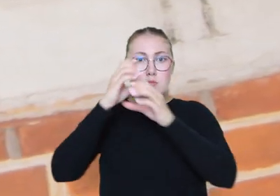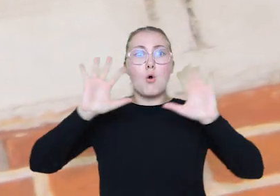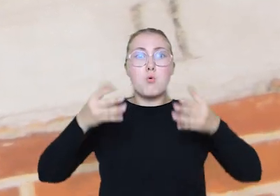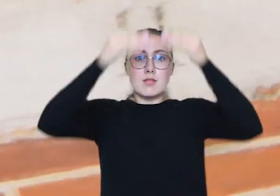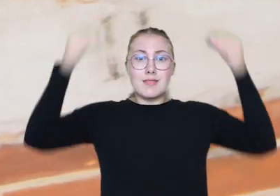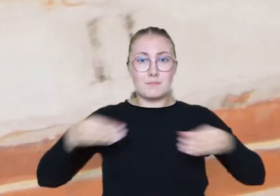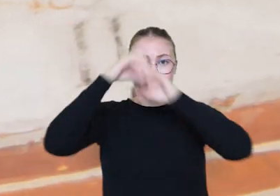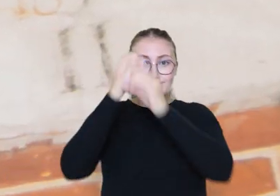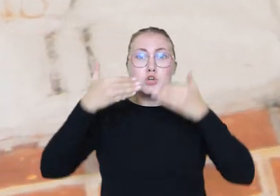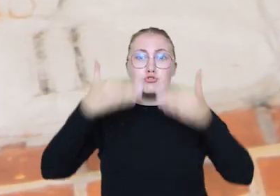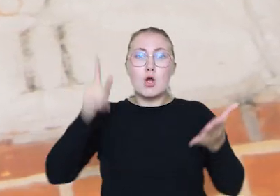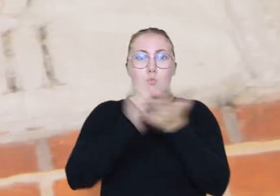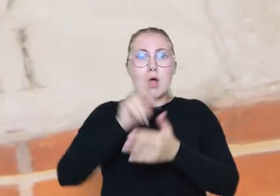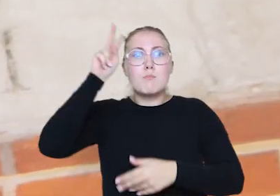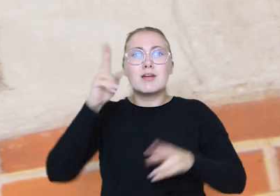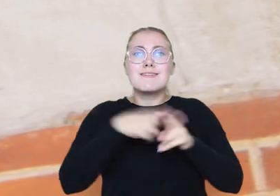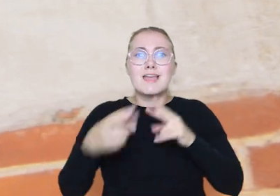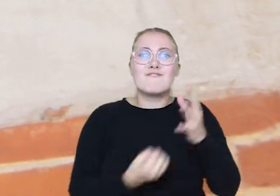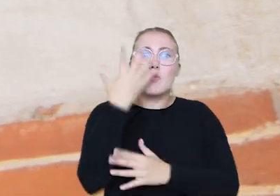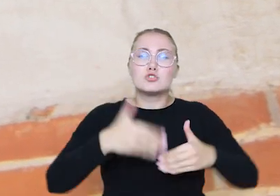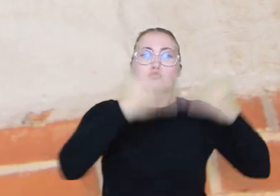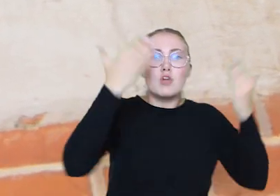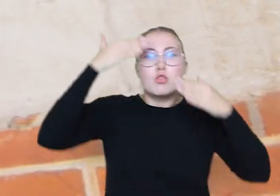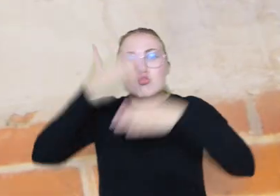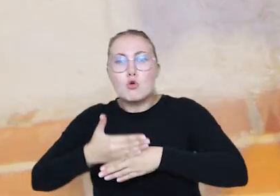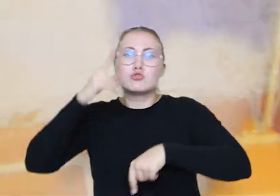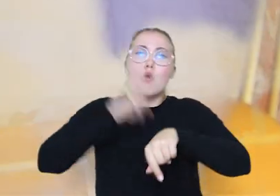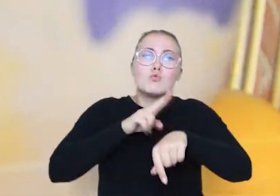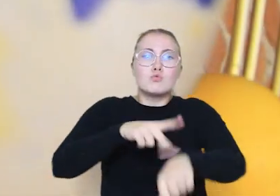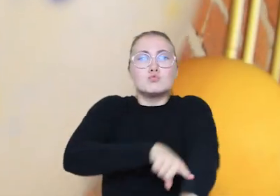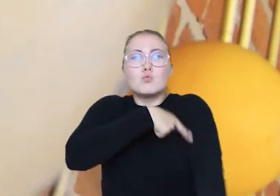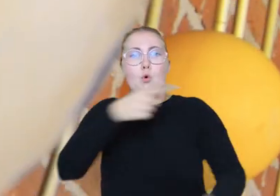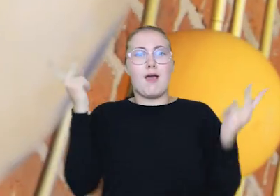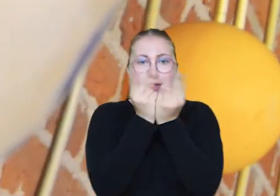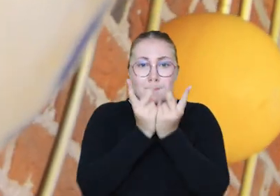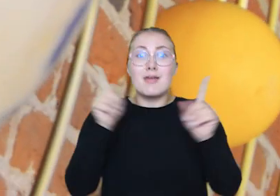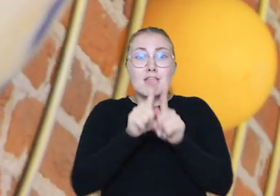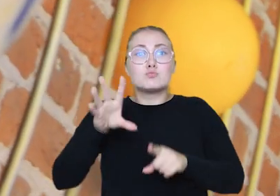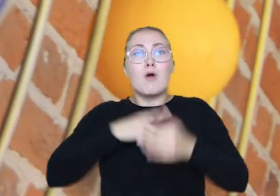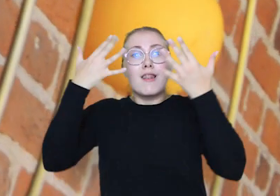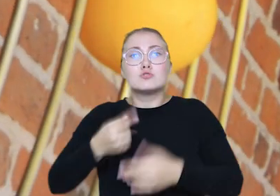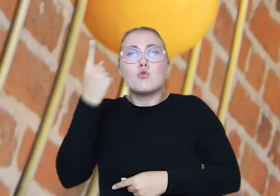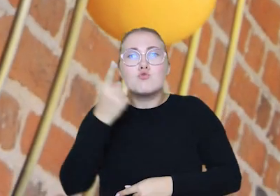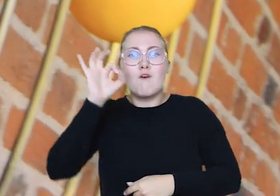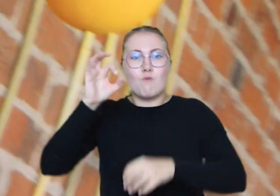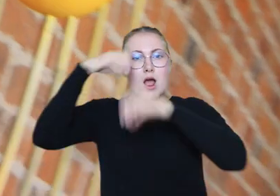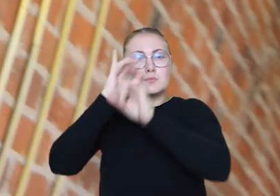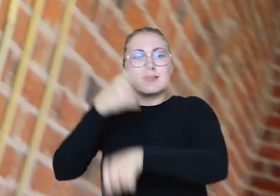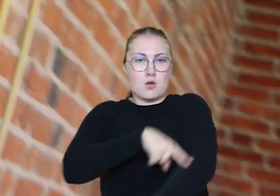astronomiczny Mikołaja Kopernika, czyli tablica astronomiczna, dzięki której wyznaczył moment równonocy wiosennej i mógł liczyć długość